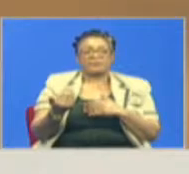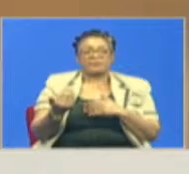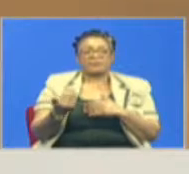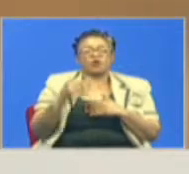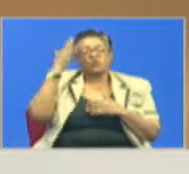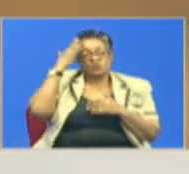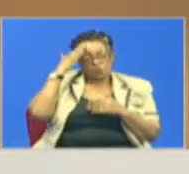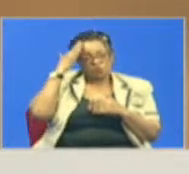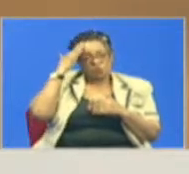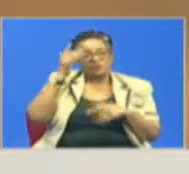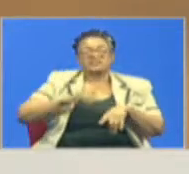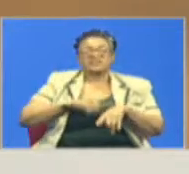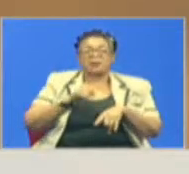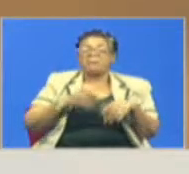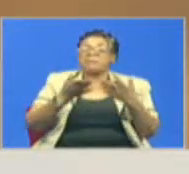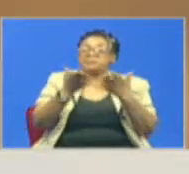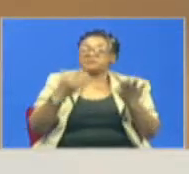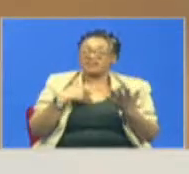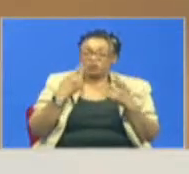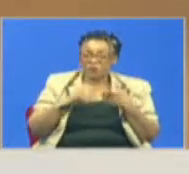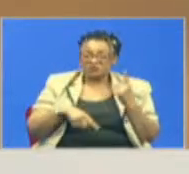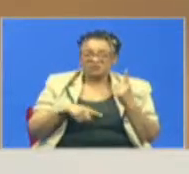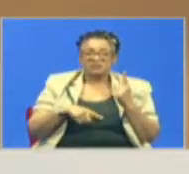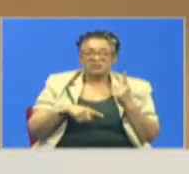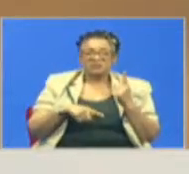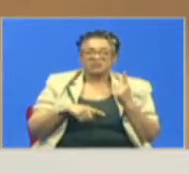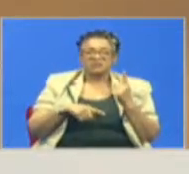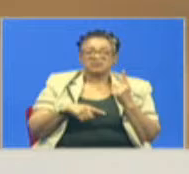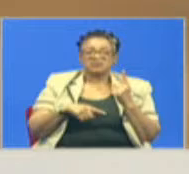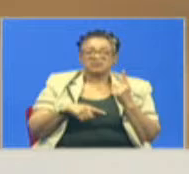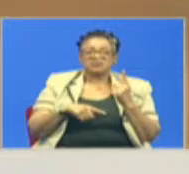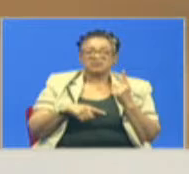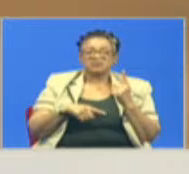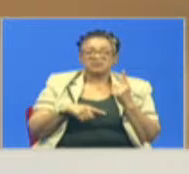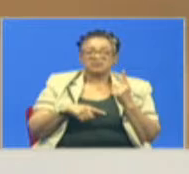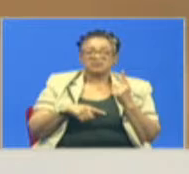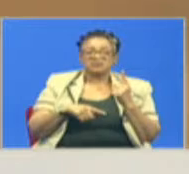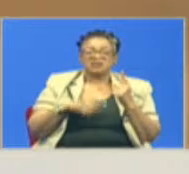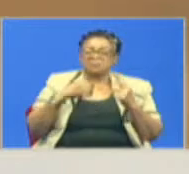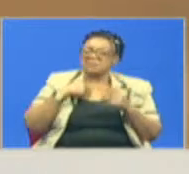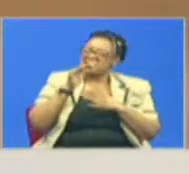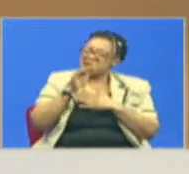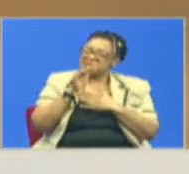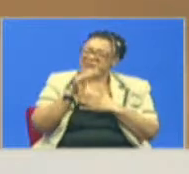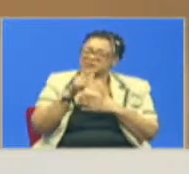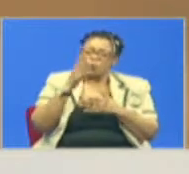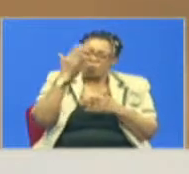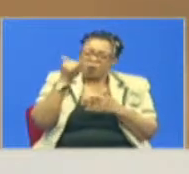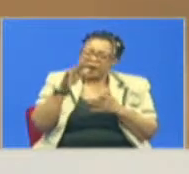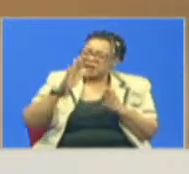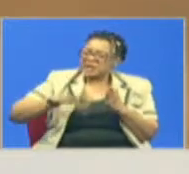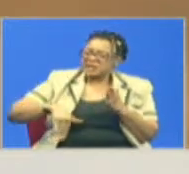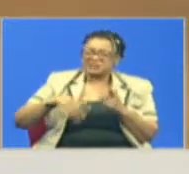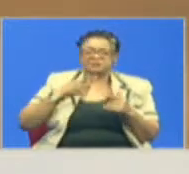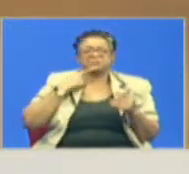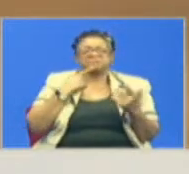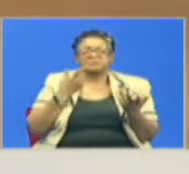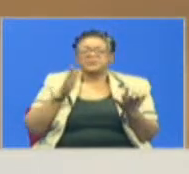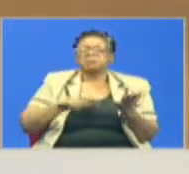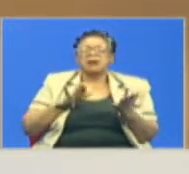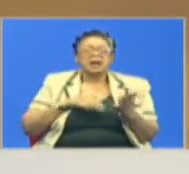kule kwenye msitu ameka nini? Si hujui. Ukumbuka mwanangu mbona umechelewa mtoto wangu? Akamwambia, "Mama, mimi nilikuwa